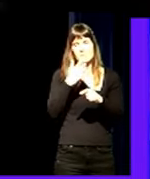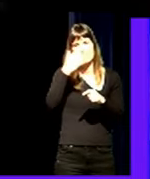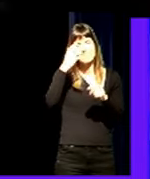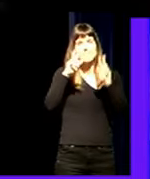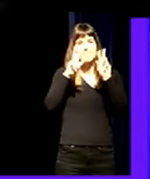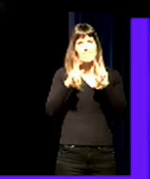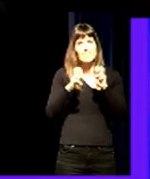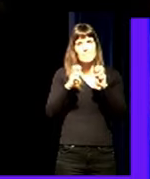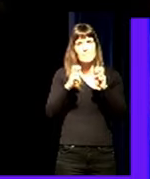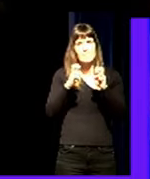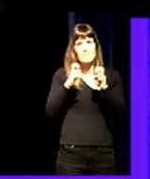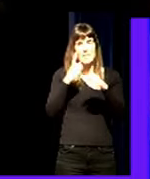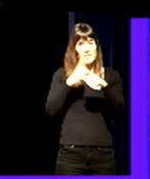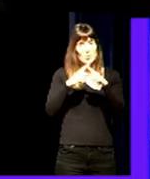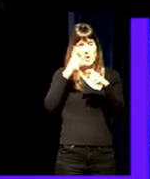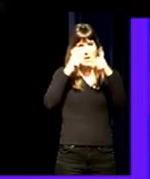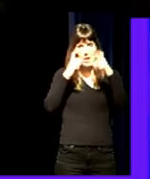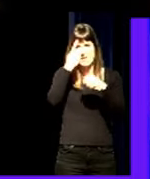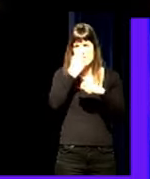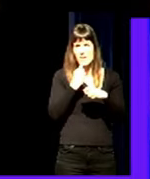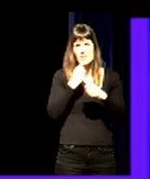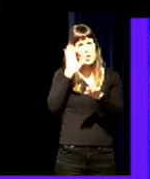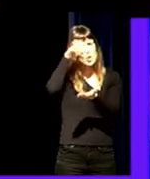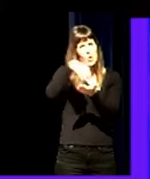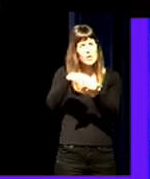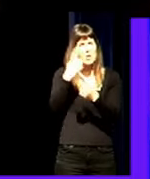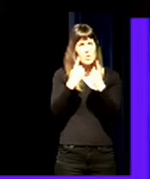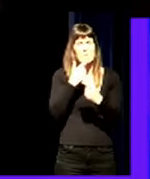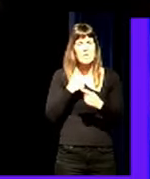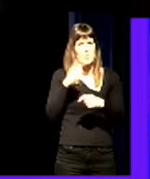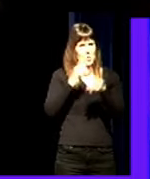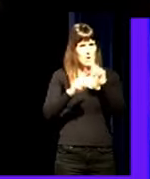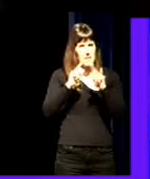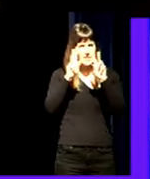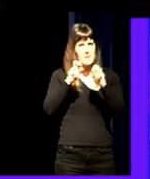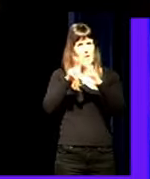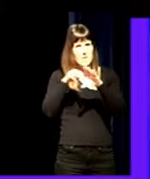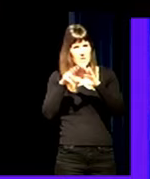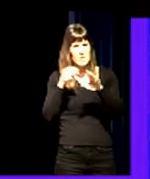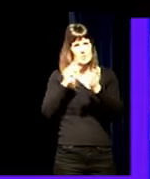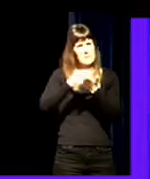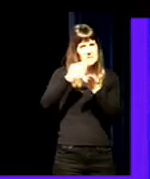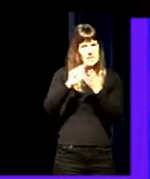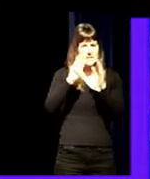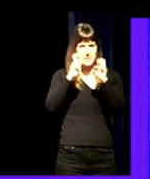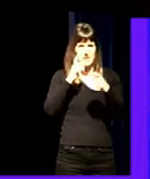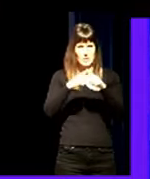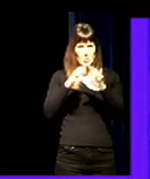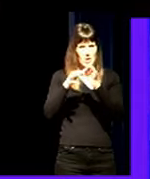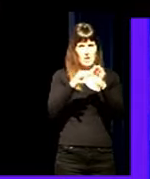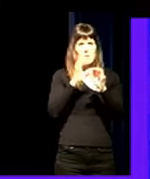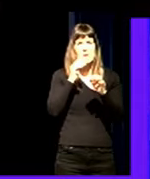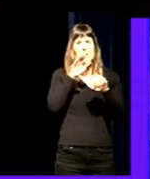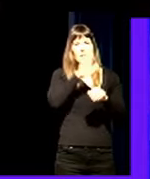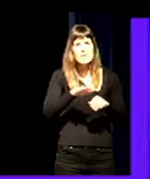oso arazo larri bat daukatera. Eta federatzi urteko umeak sartu egin dira pornografian eta horrelako komportamendok